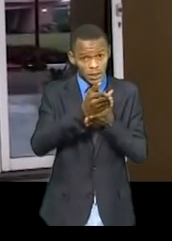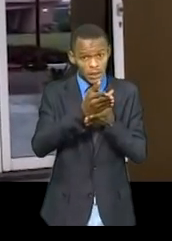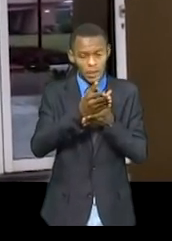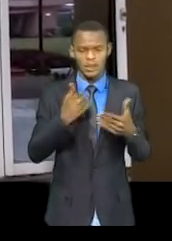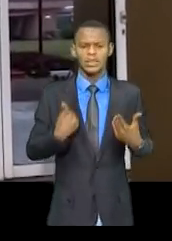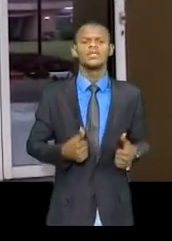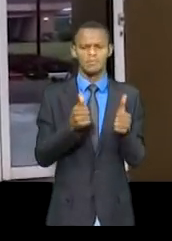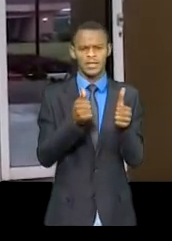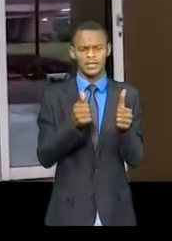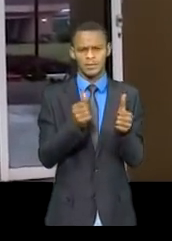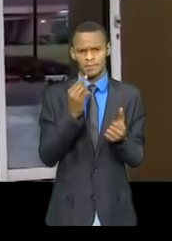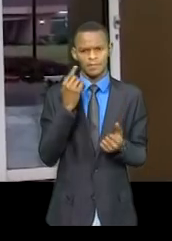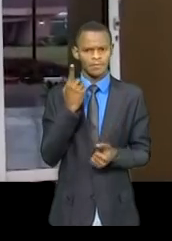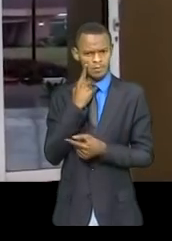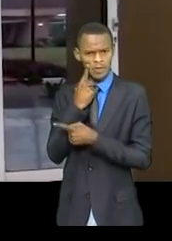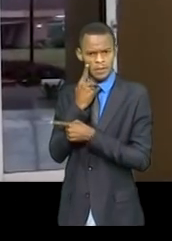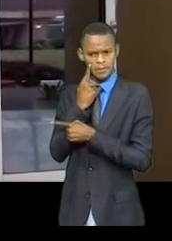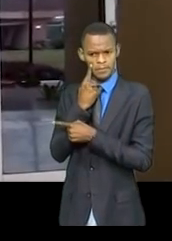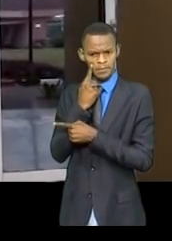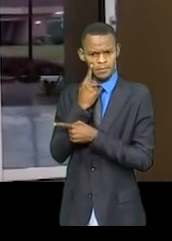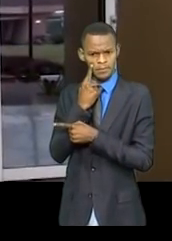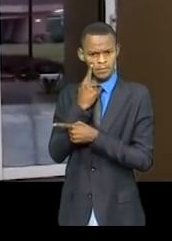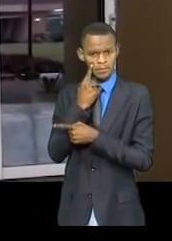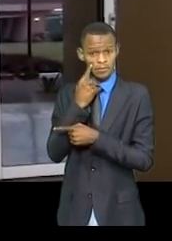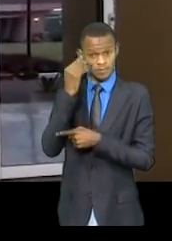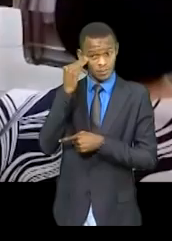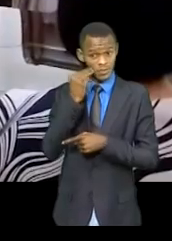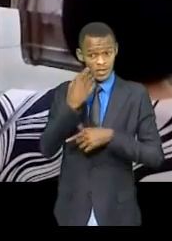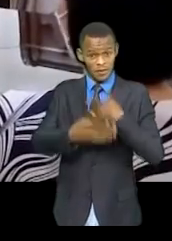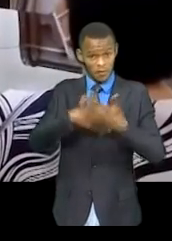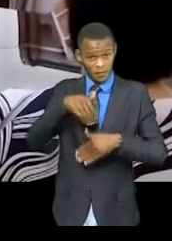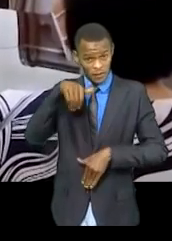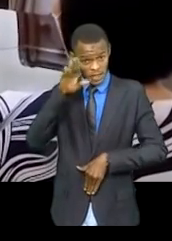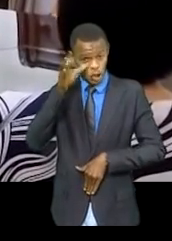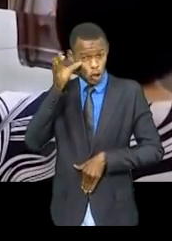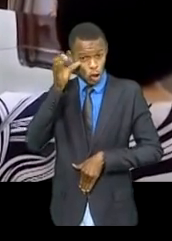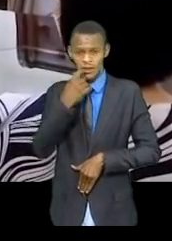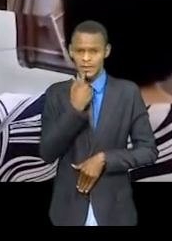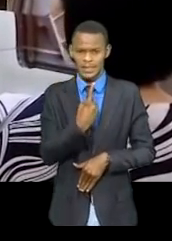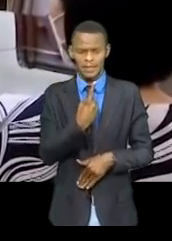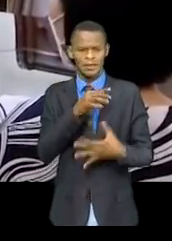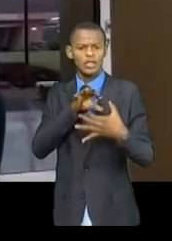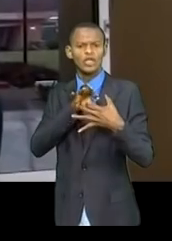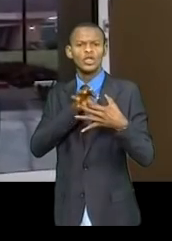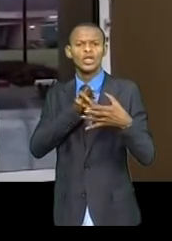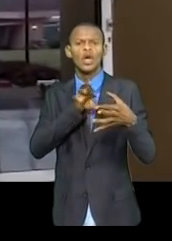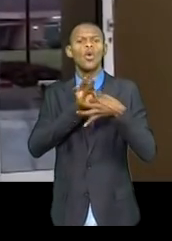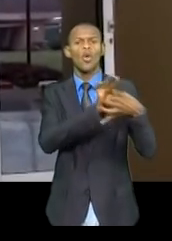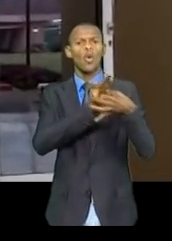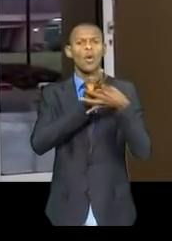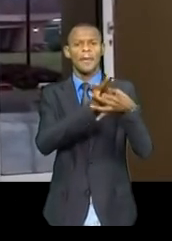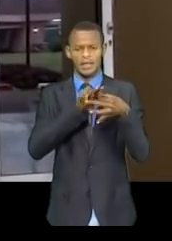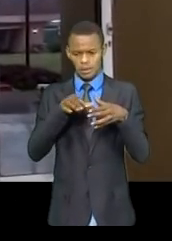ensemble sur la coopération mutuelle dans divers domaines. On s'accorde à dire qu'on va